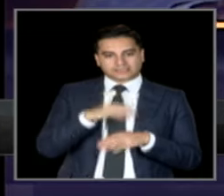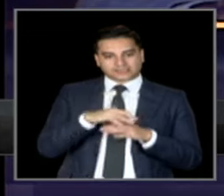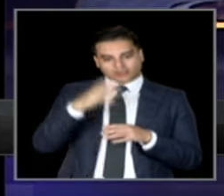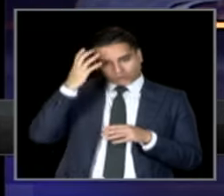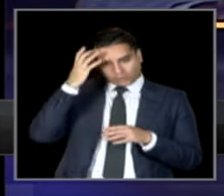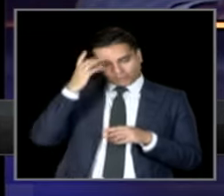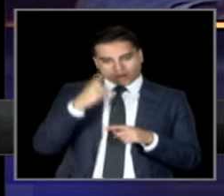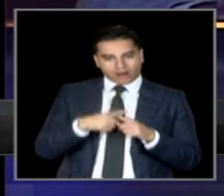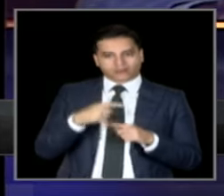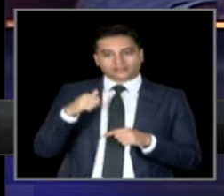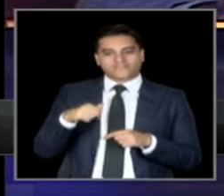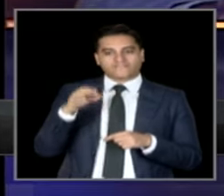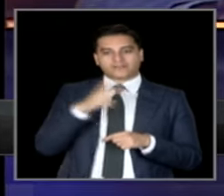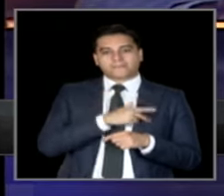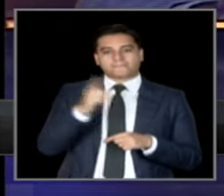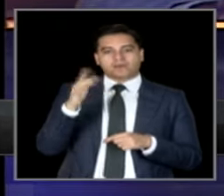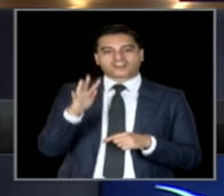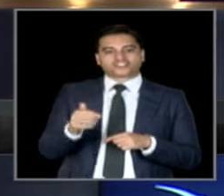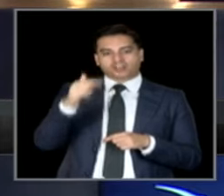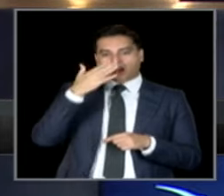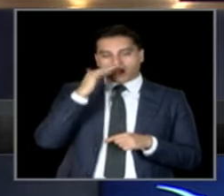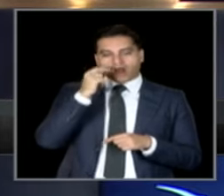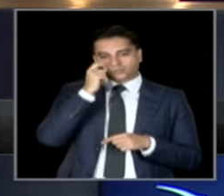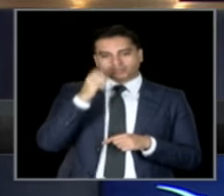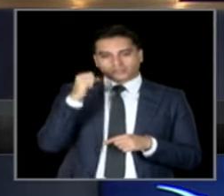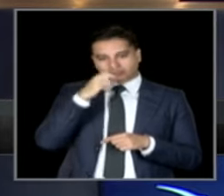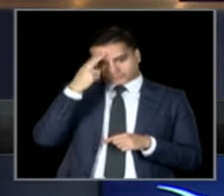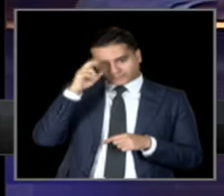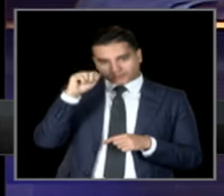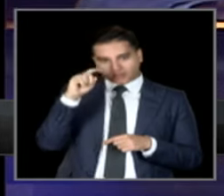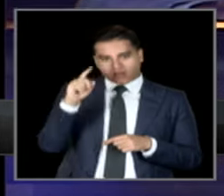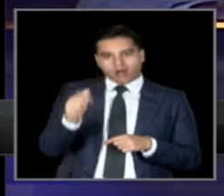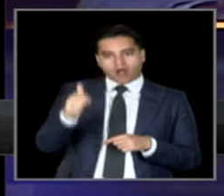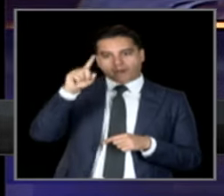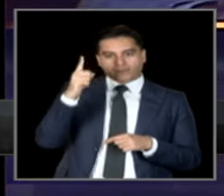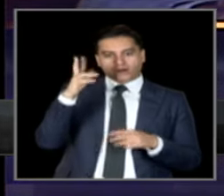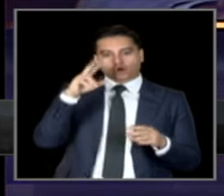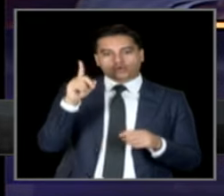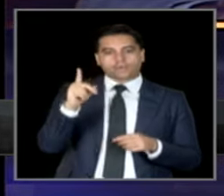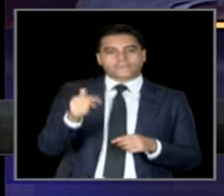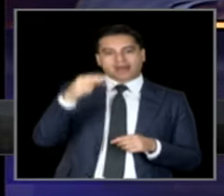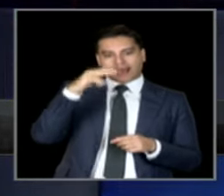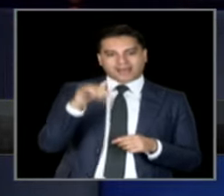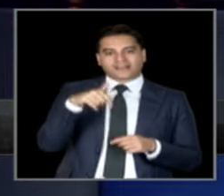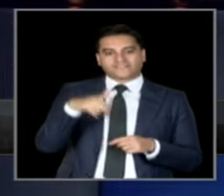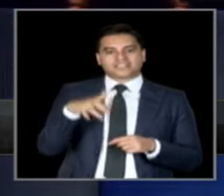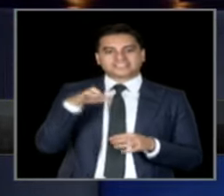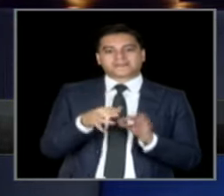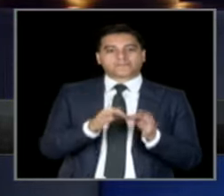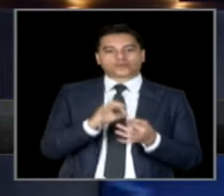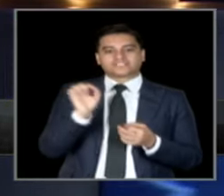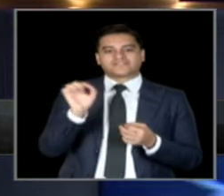جمجمة. غلط. برشا هي أغنية المطرب عربي فمن هو؟ صابر الرباعي. صح. كم صفرا في